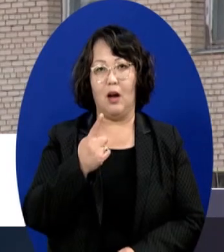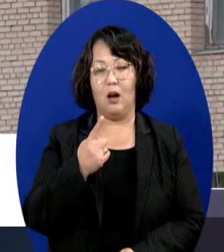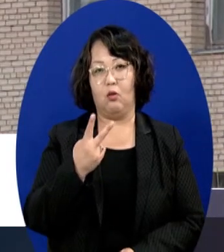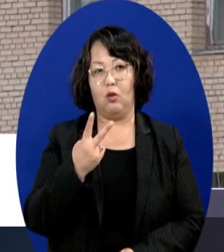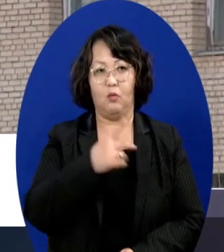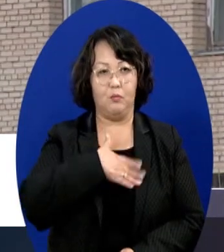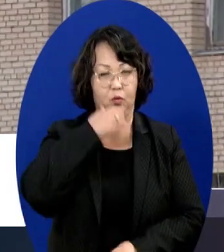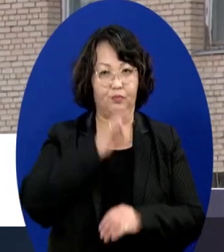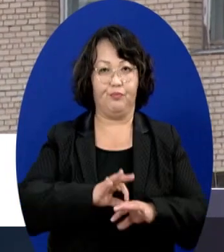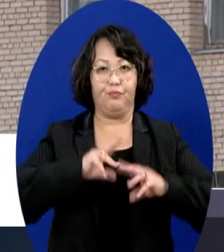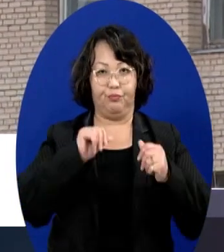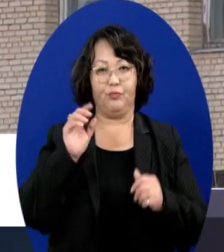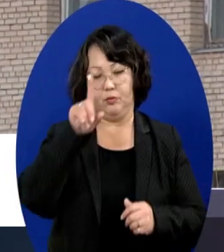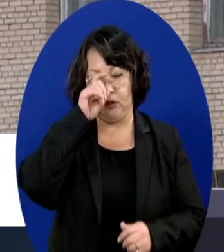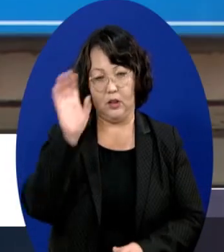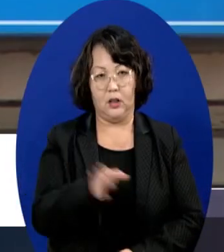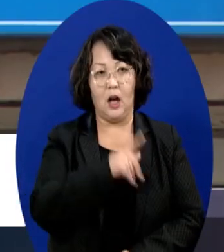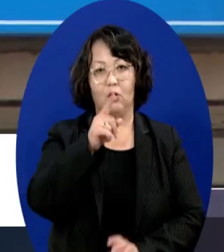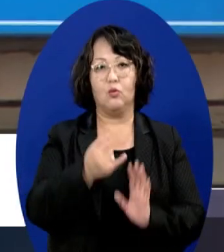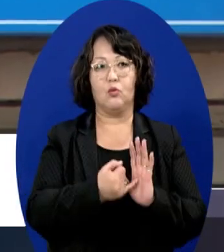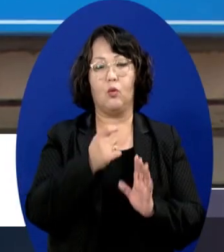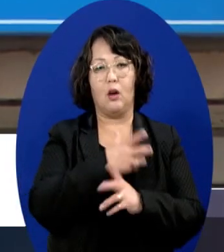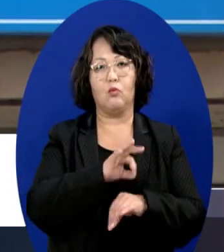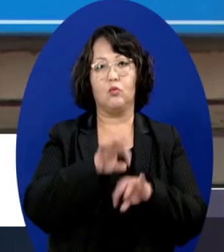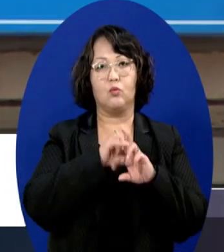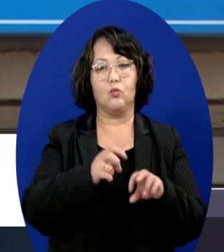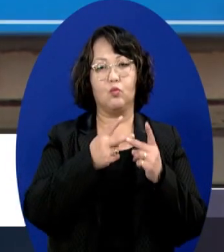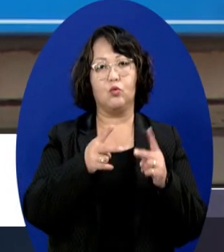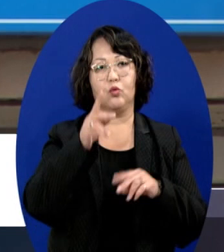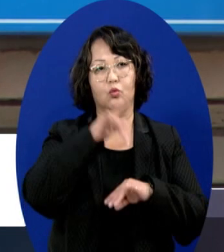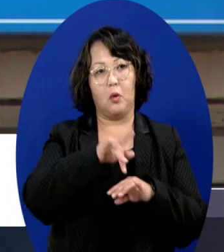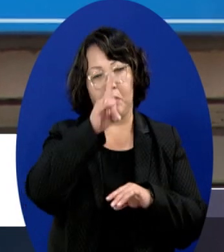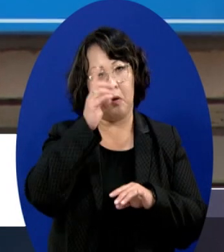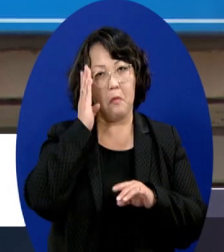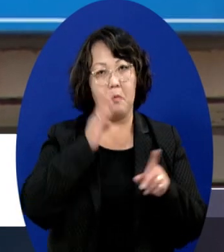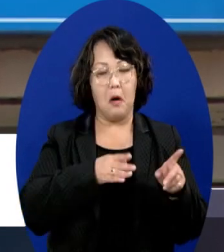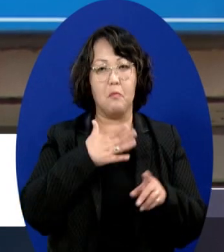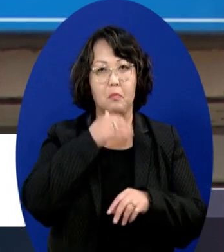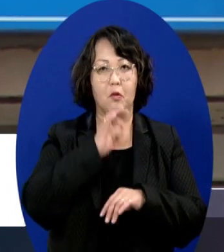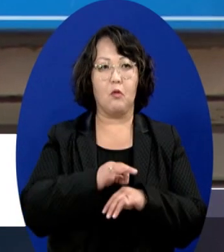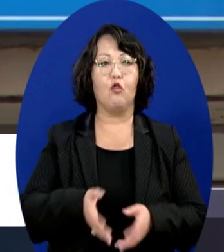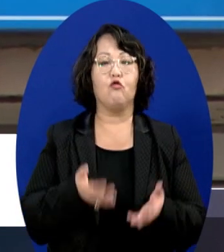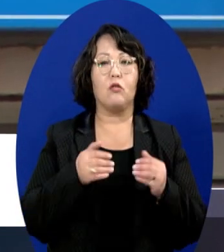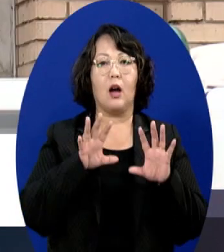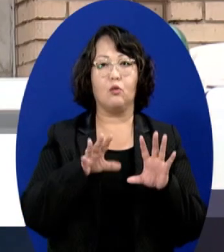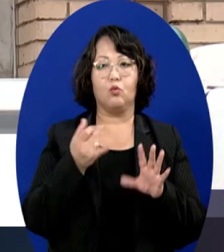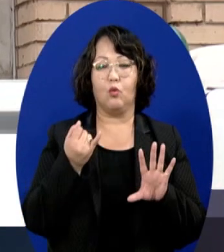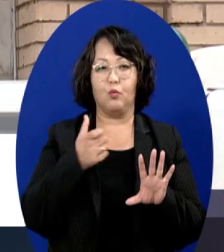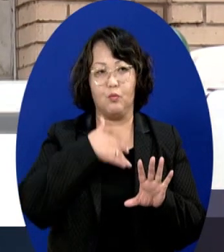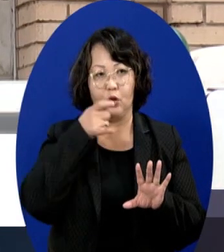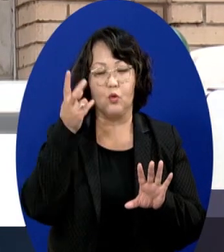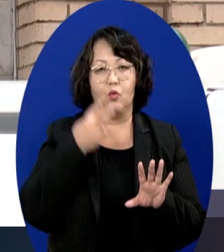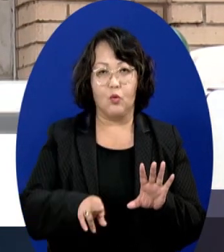хүн эдгэрч 16 хүн халдвар төвчин судлалын үндэсний төвд эмчлүүлж байна. Эмчлүүлж байгаа 10 хүний биеийн байдал хөнгөн, 6 хүний биеийн байдал хөндөвтөр